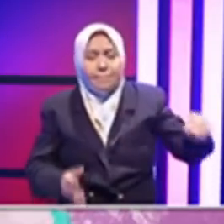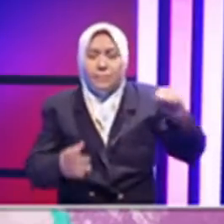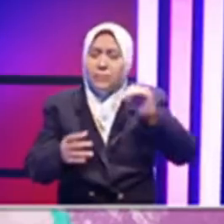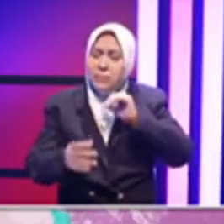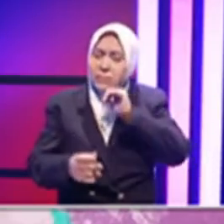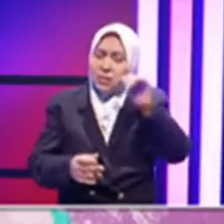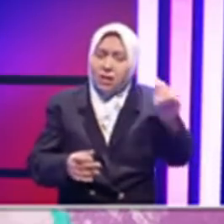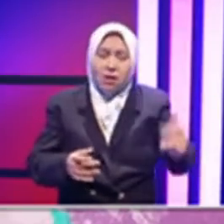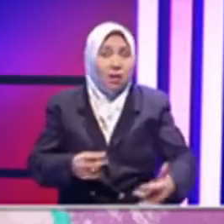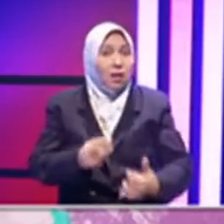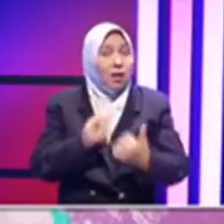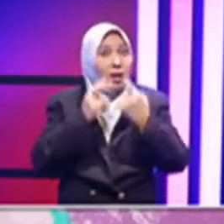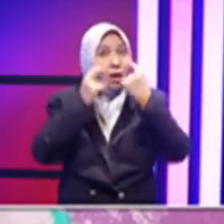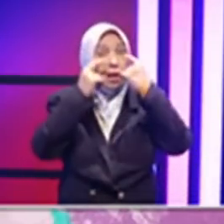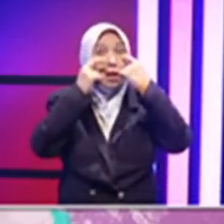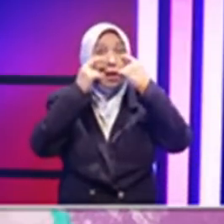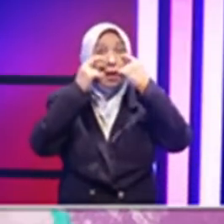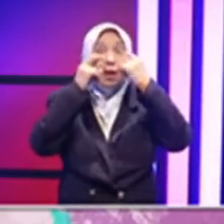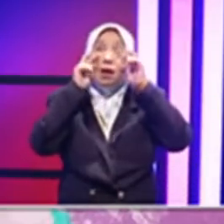ينظروا